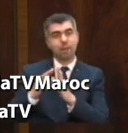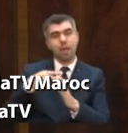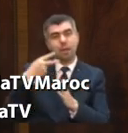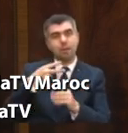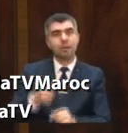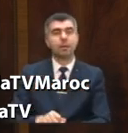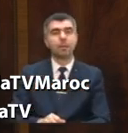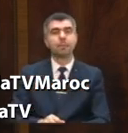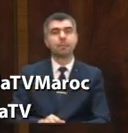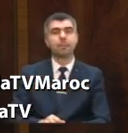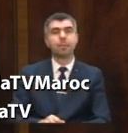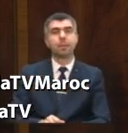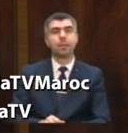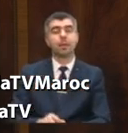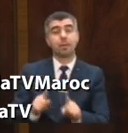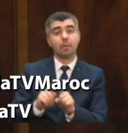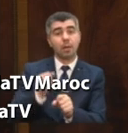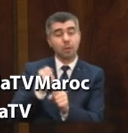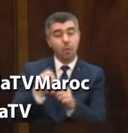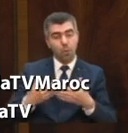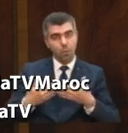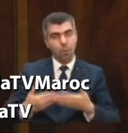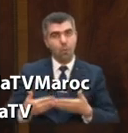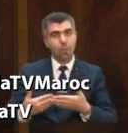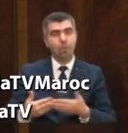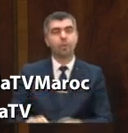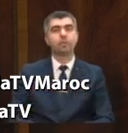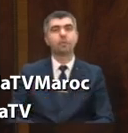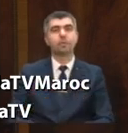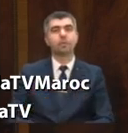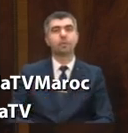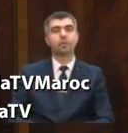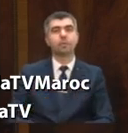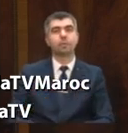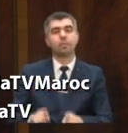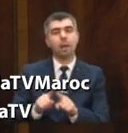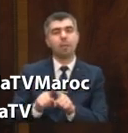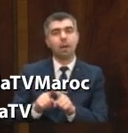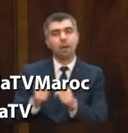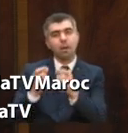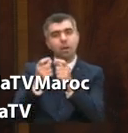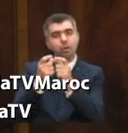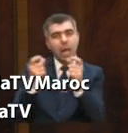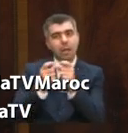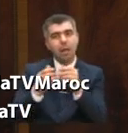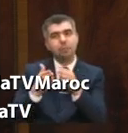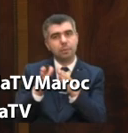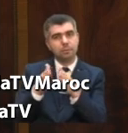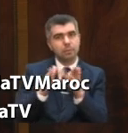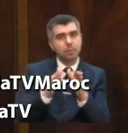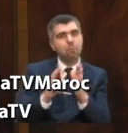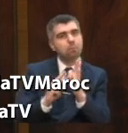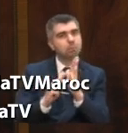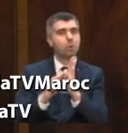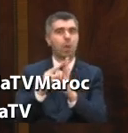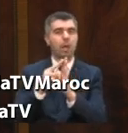ليس فقط الحديث ولكن عمليا اليوم مجموعة من المقاولات يتم فتحها بشكل متدرج بالكيفية التي